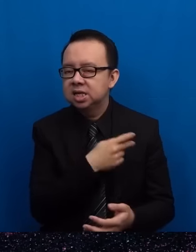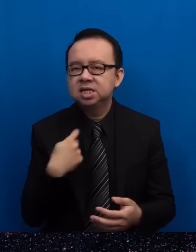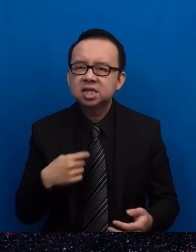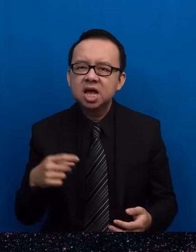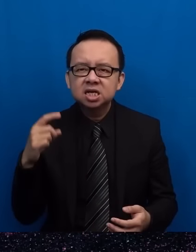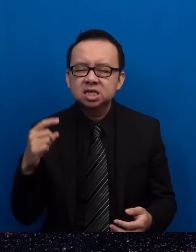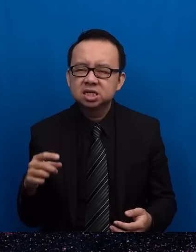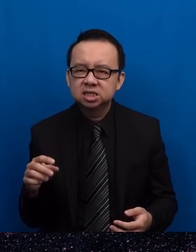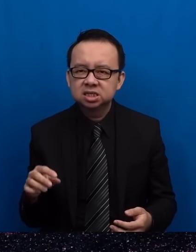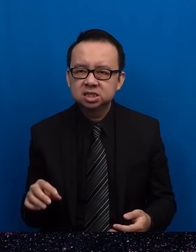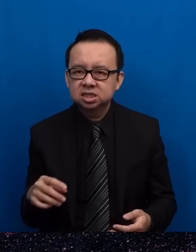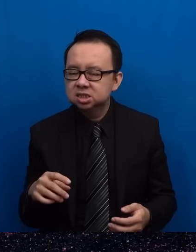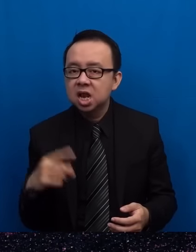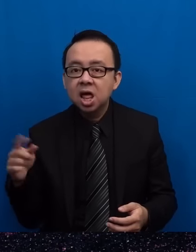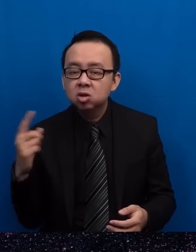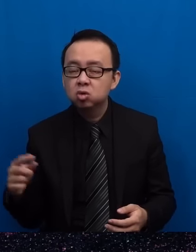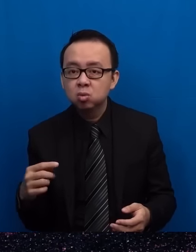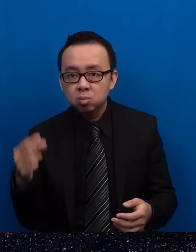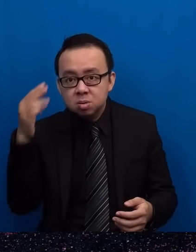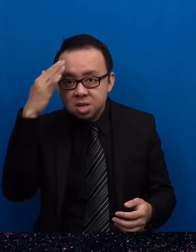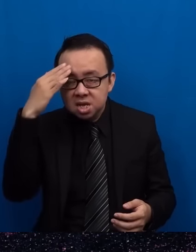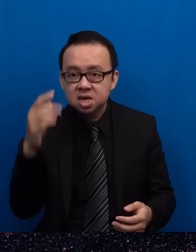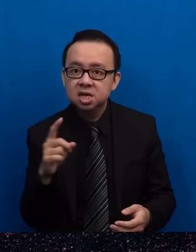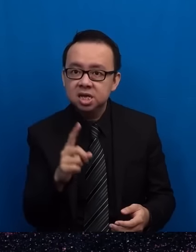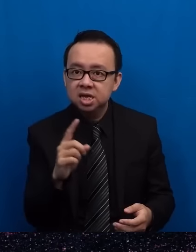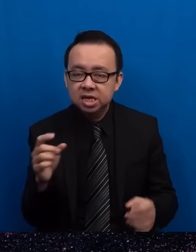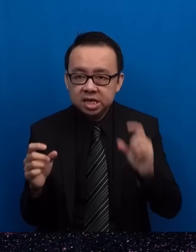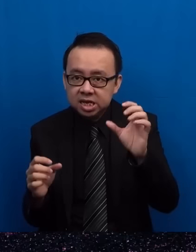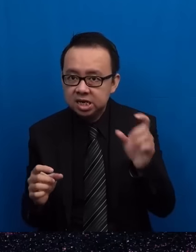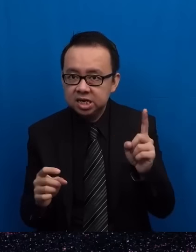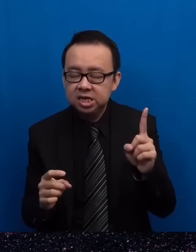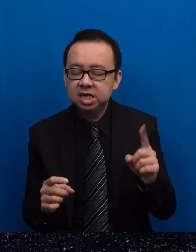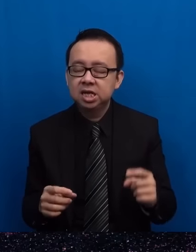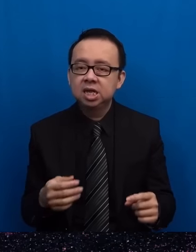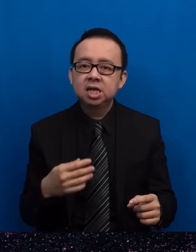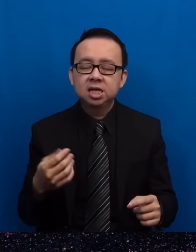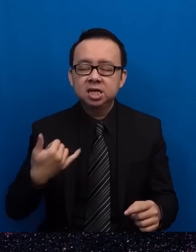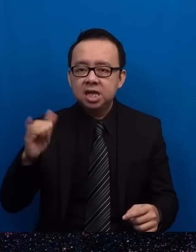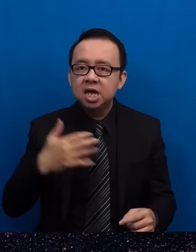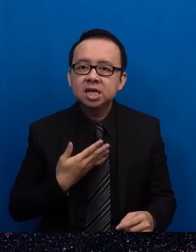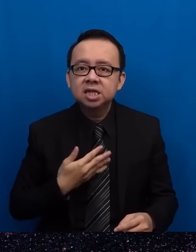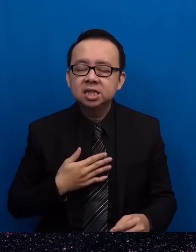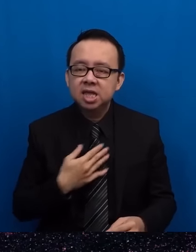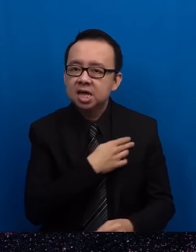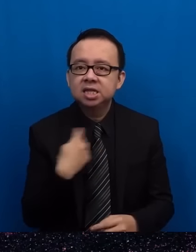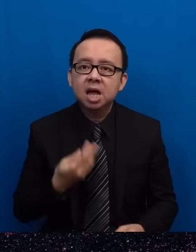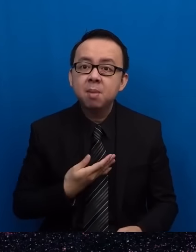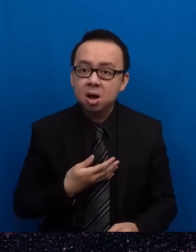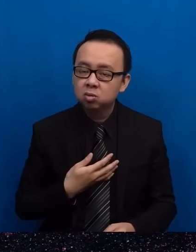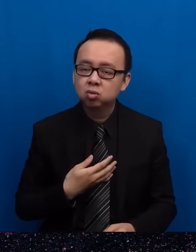kita bersama, kita bersekutu dan kritisi Allah. Salah, bersama dengan Bapak kita kritisi proposal sendiri.